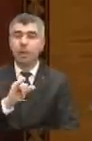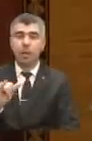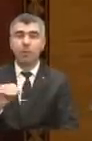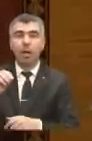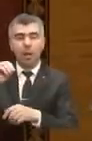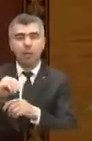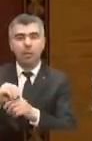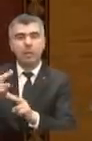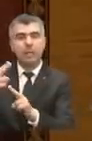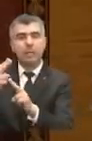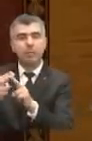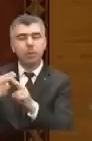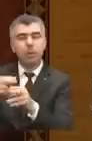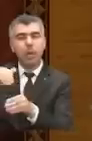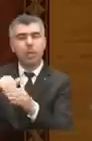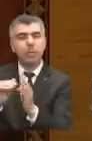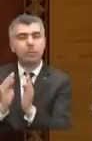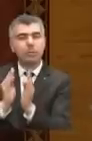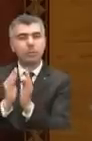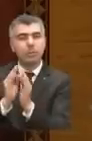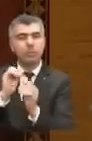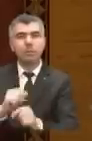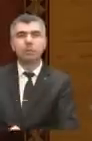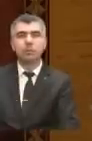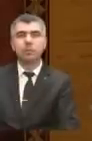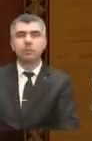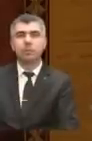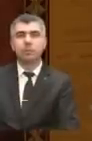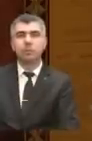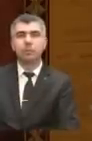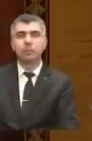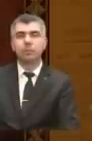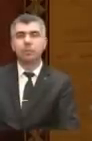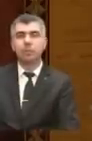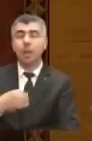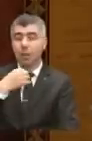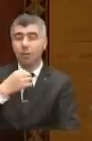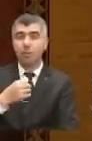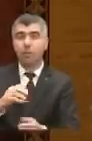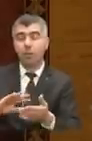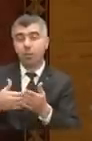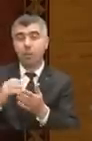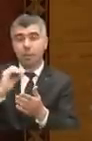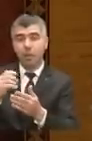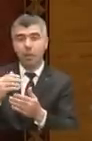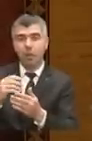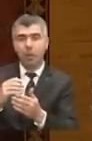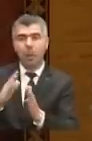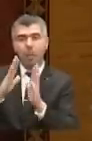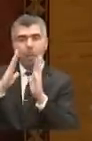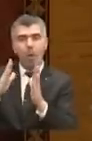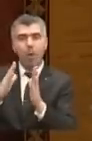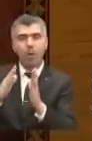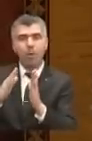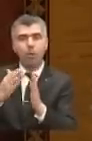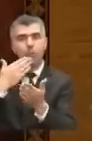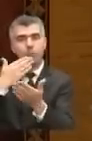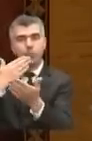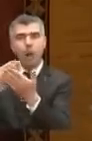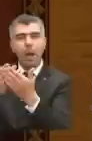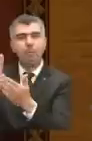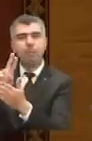باسم مجموعه النيابيه للعداله والتنميه باش انفسنا كاملين نشكروا صاحب الجلاله على